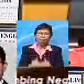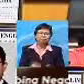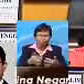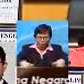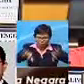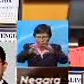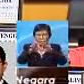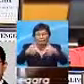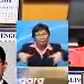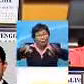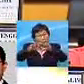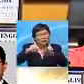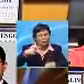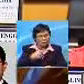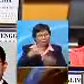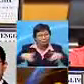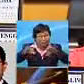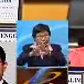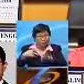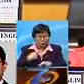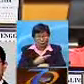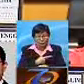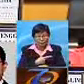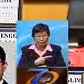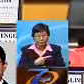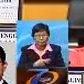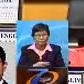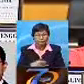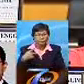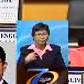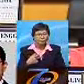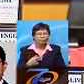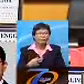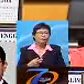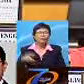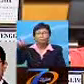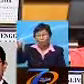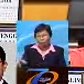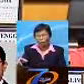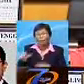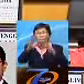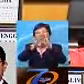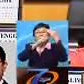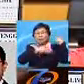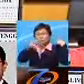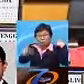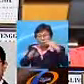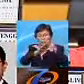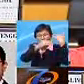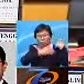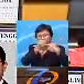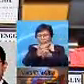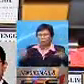Pentingnya penyataan tadi ialah kita minta supaya pihak yang berkenaan